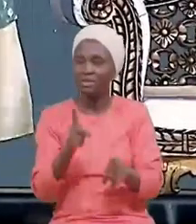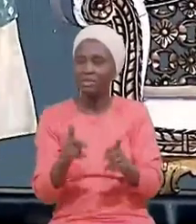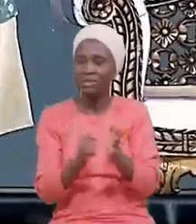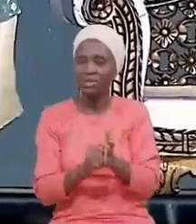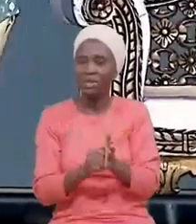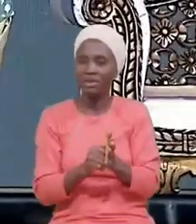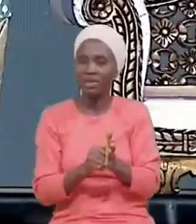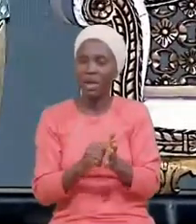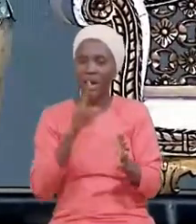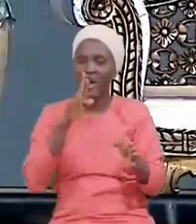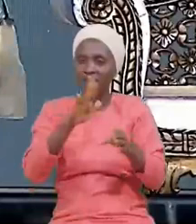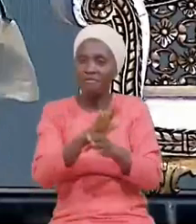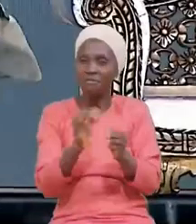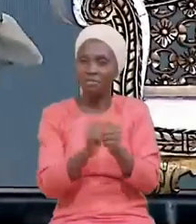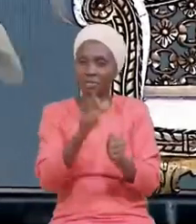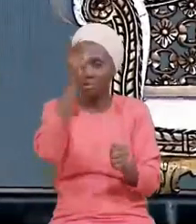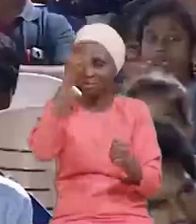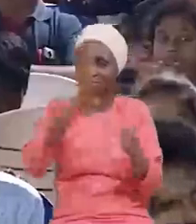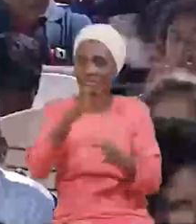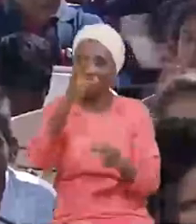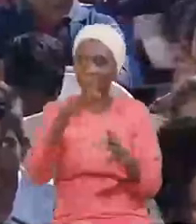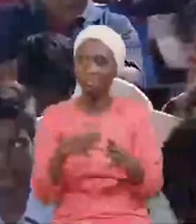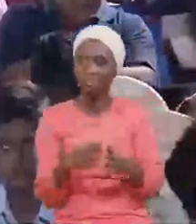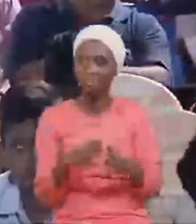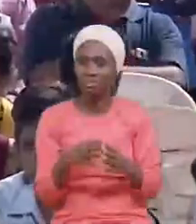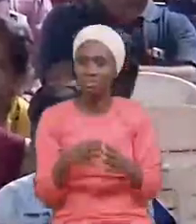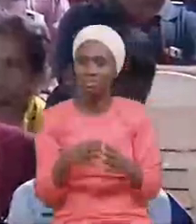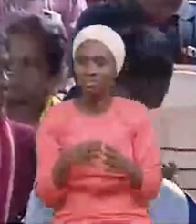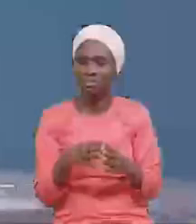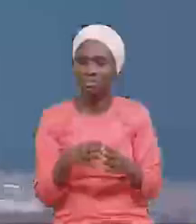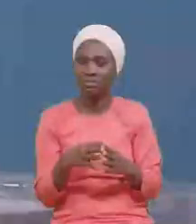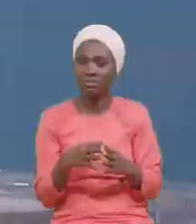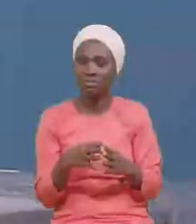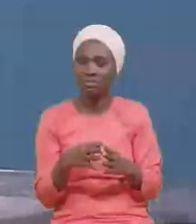Donc, on lui amena plusieurs démoniaques.